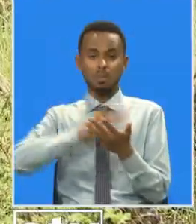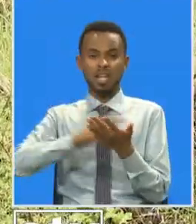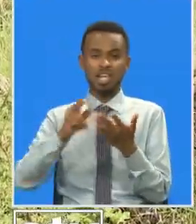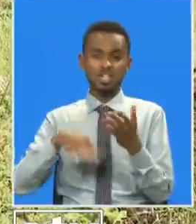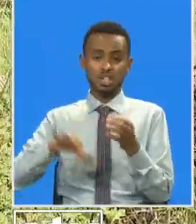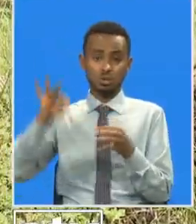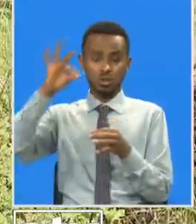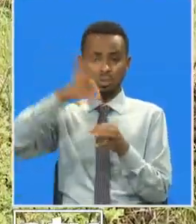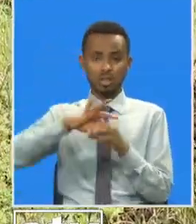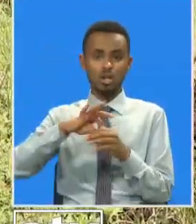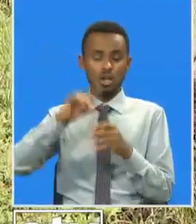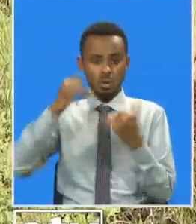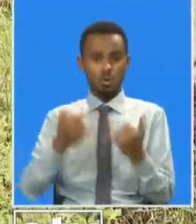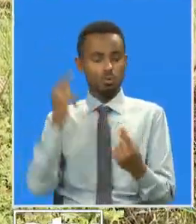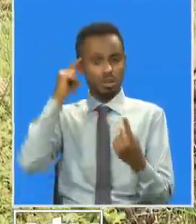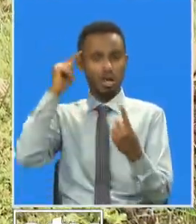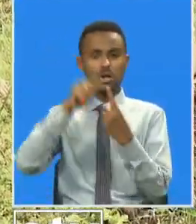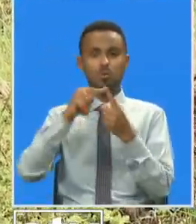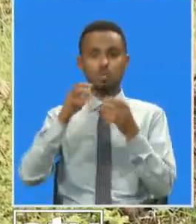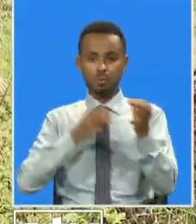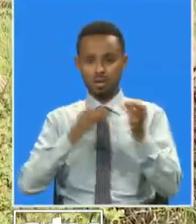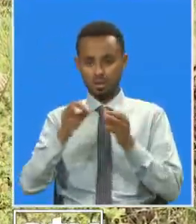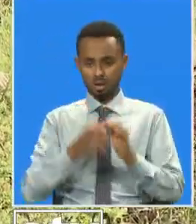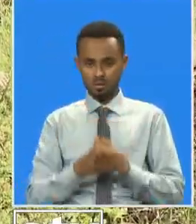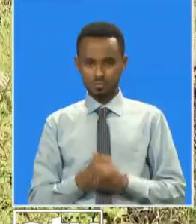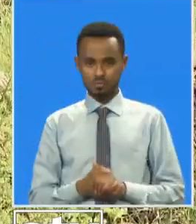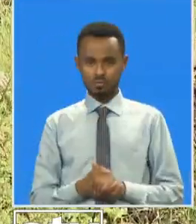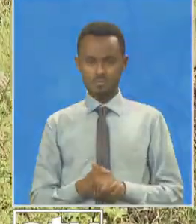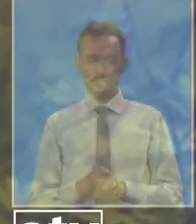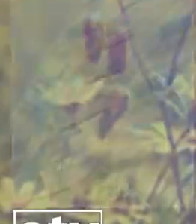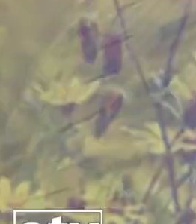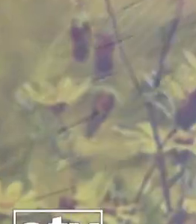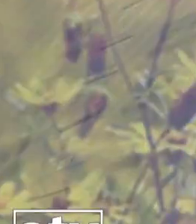ቢሊዮን ችግኞችን ለመትከል ከወዲሁ መታቀዱም ተመላክቷል።